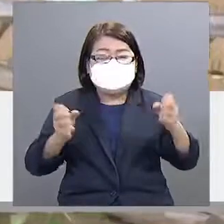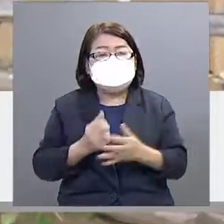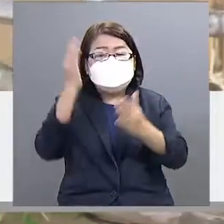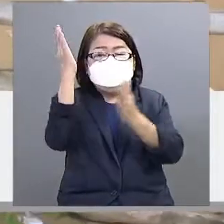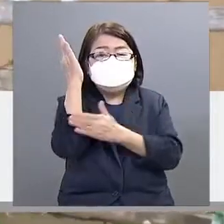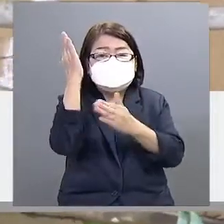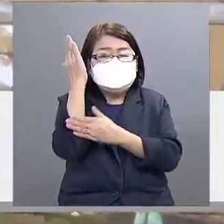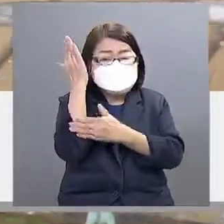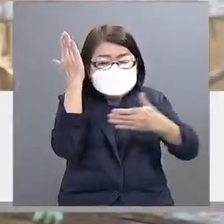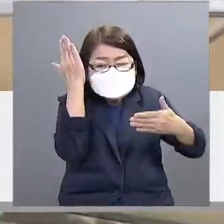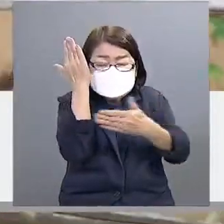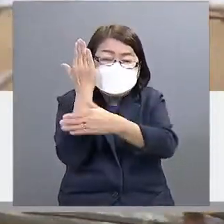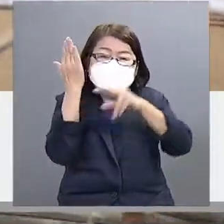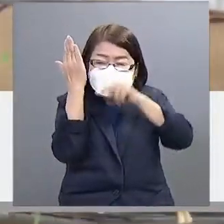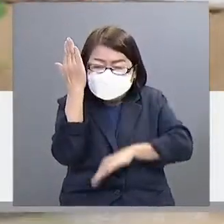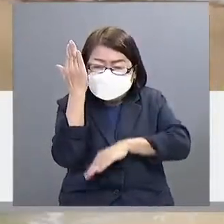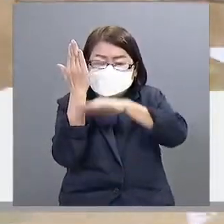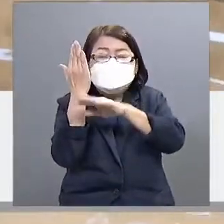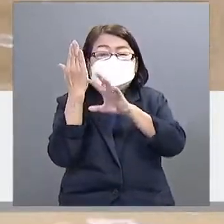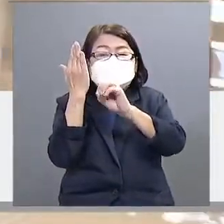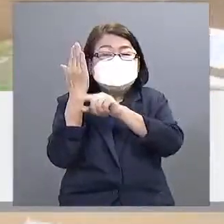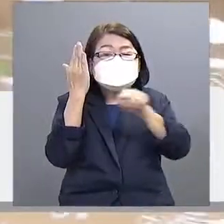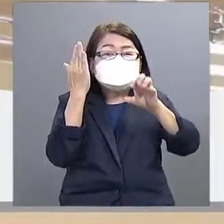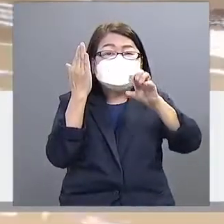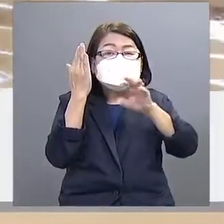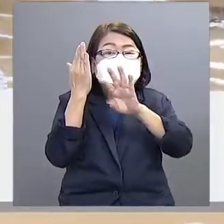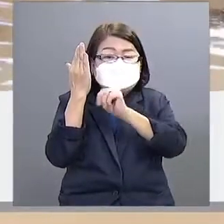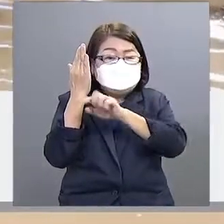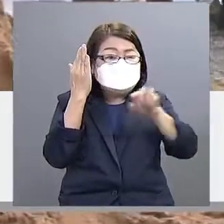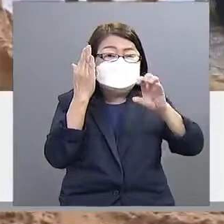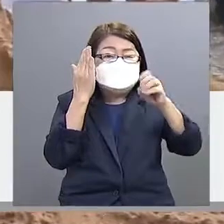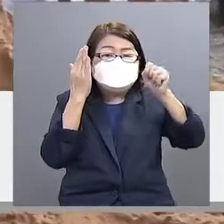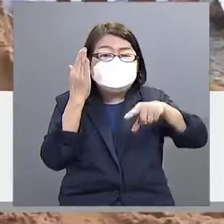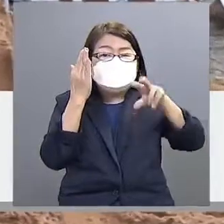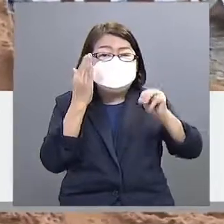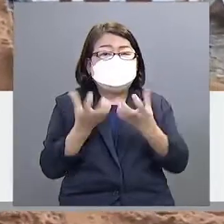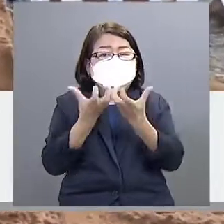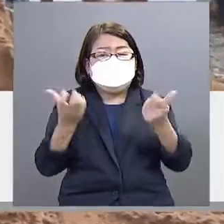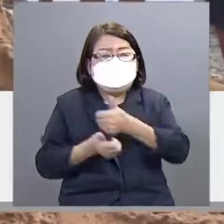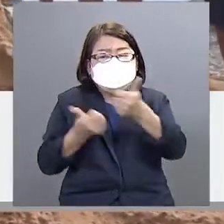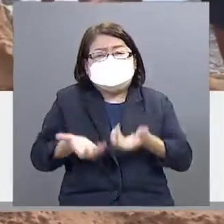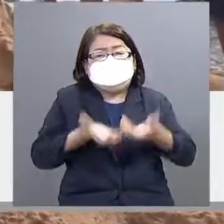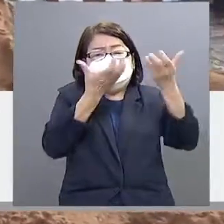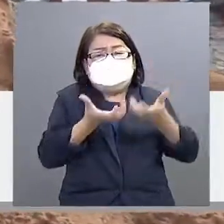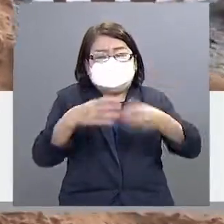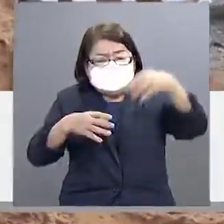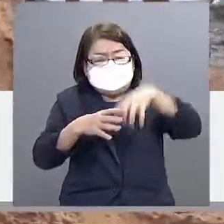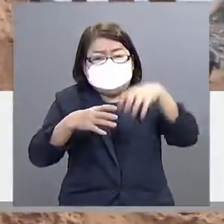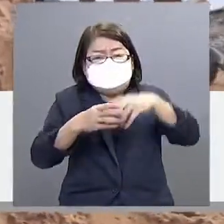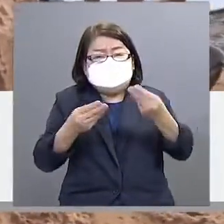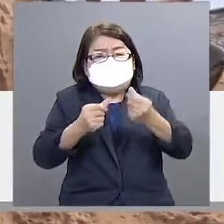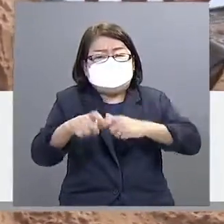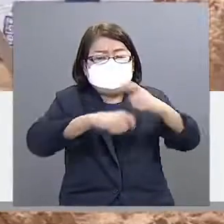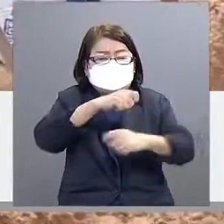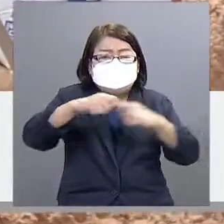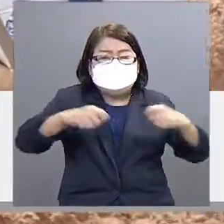40-50เซนติเมตรชาวบ้านต้องเก็บทรัพย์สินขึ้นสู่ที่สูงก่อกระสอบทรายกันแล้วนะคะเพราะประเมินกันแล้ว